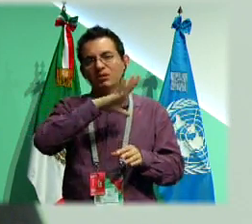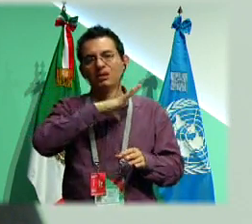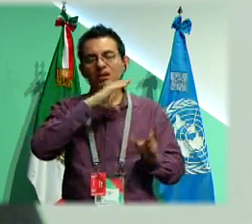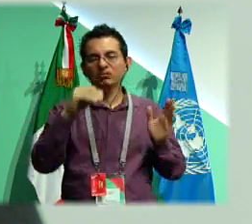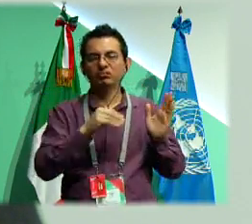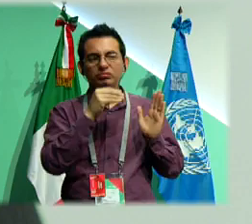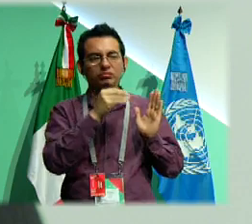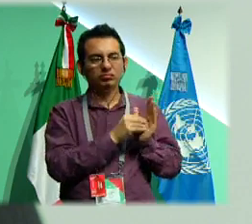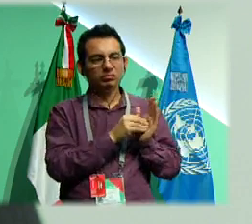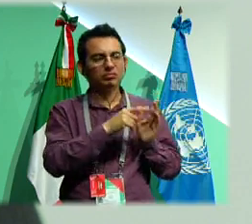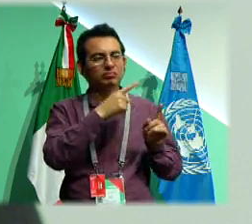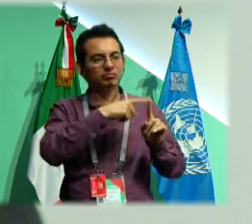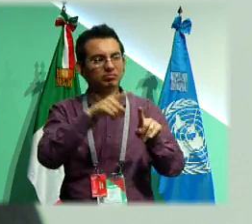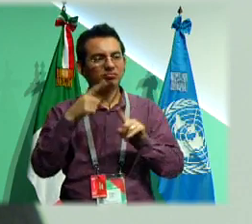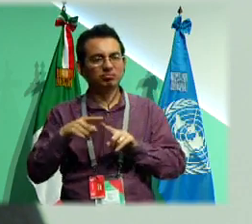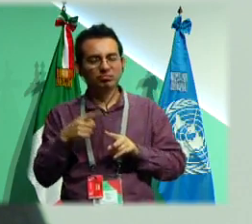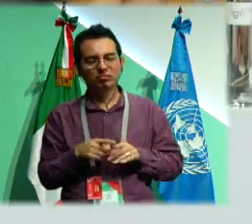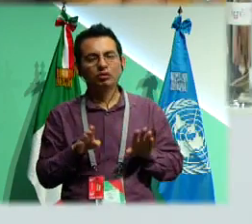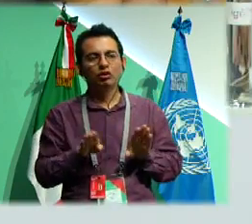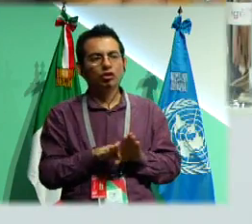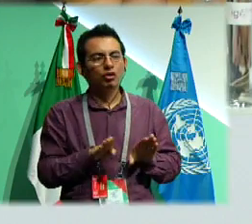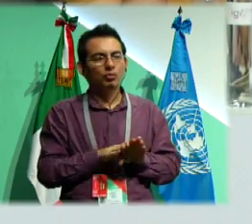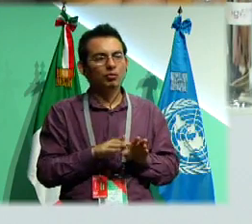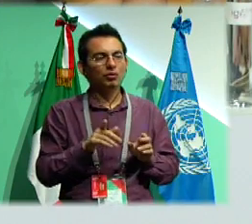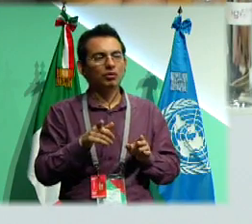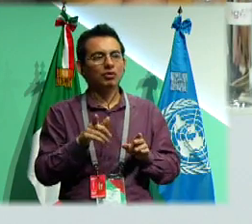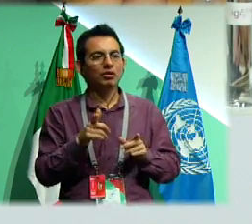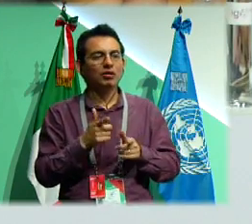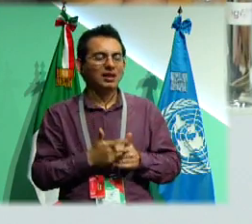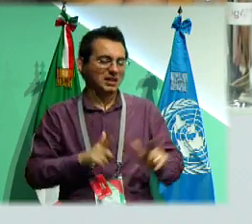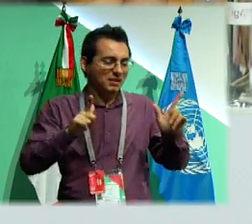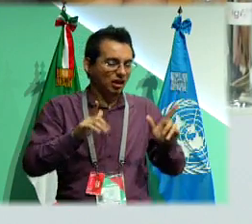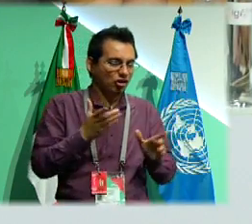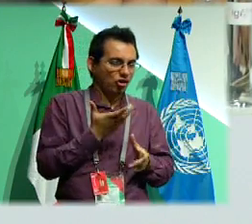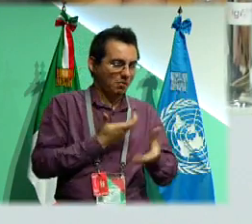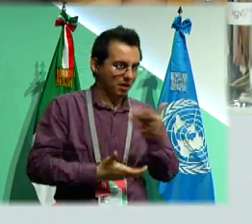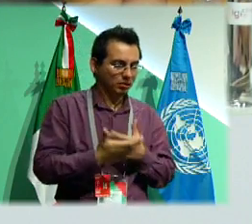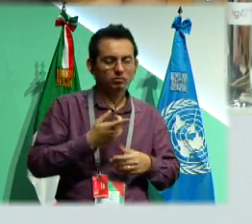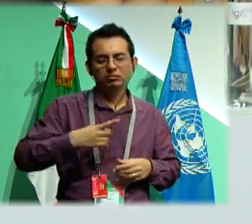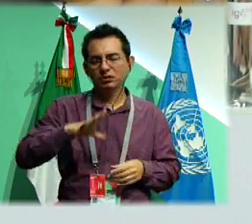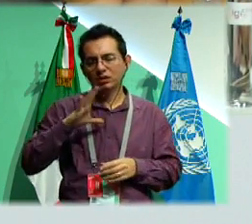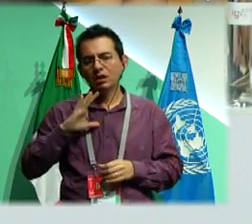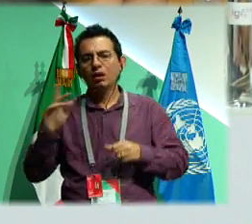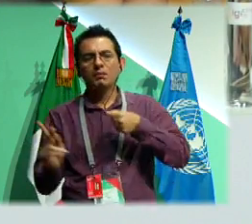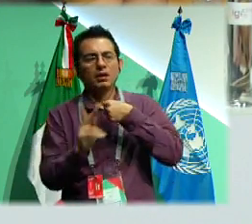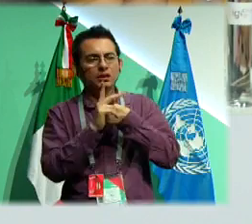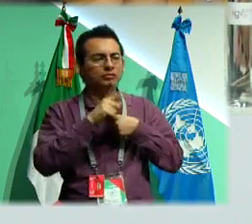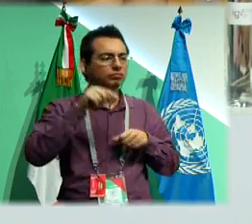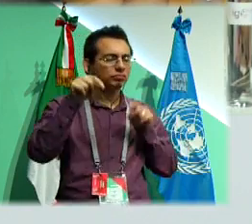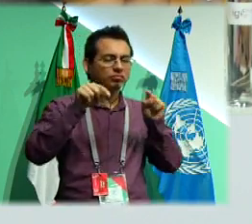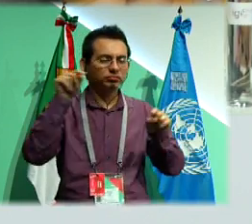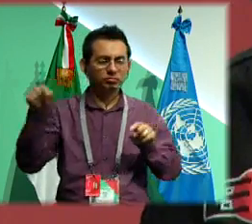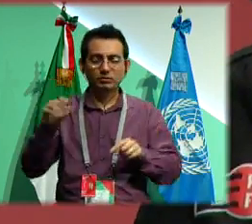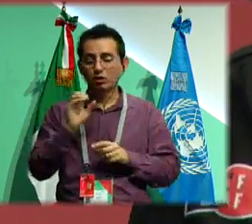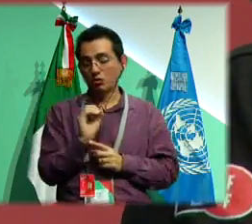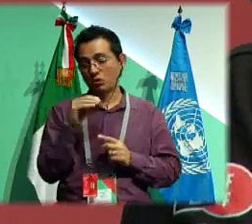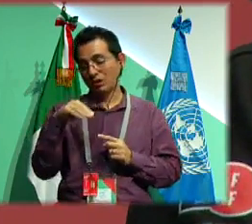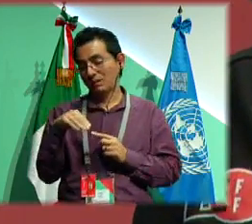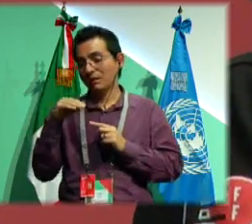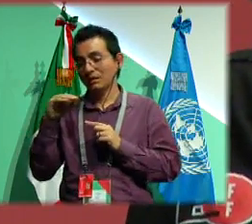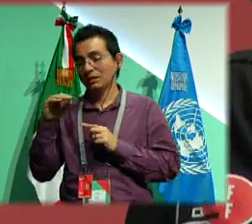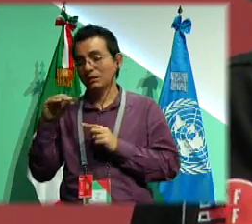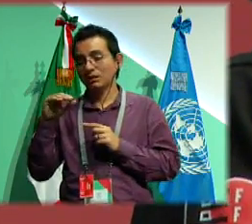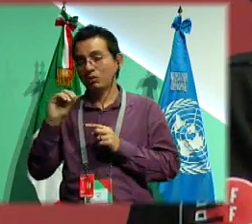commerciaux qui sont entre des pays développés. Comme l'a dit Juan Antonio, le commerce